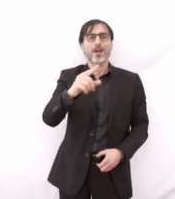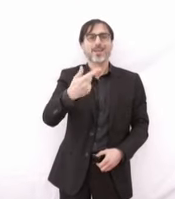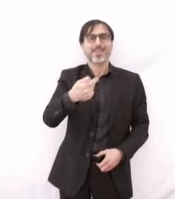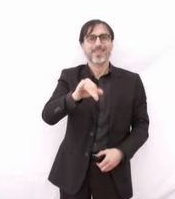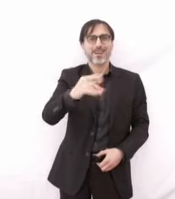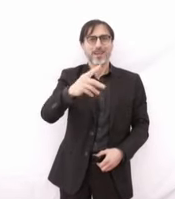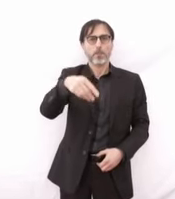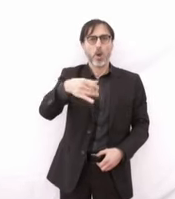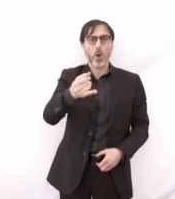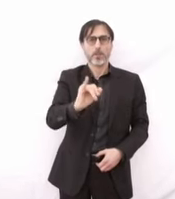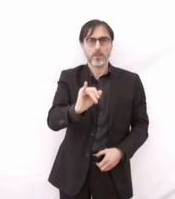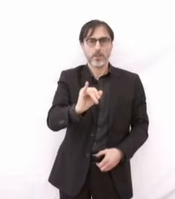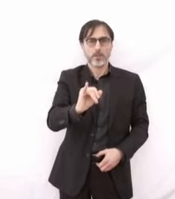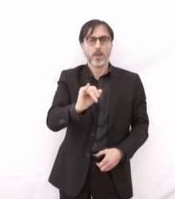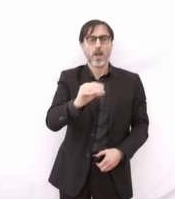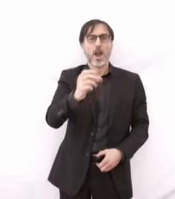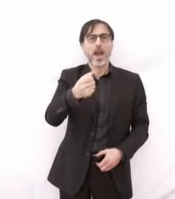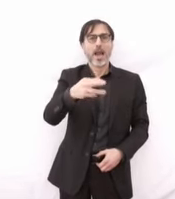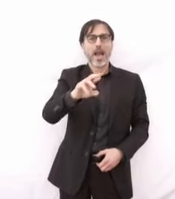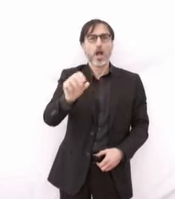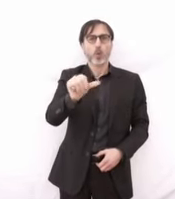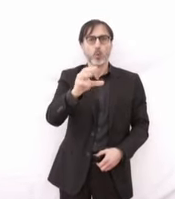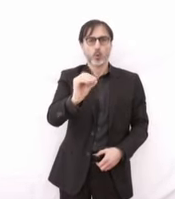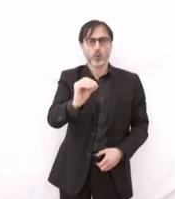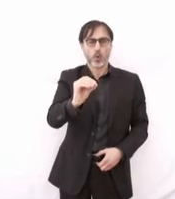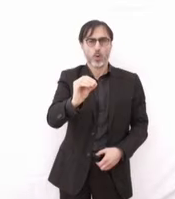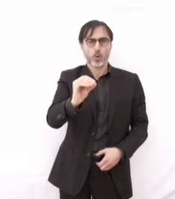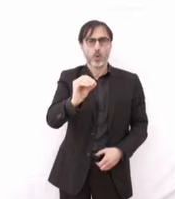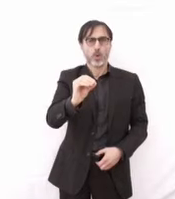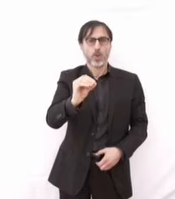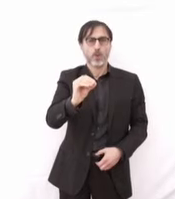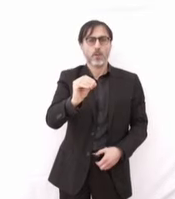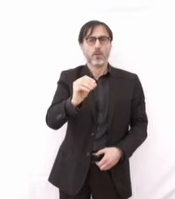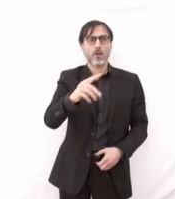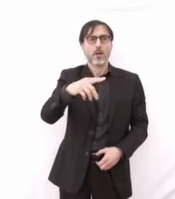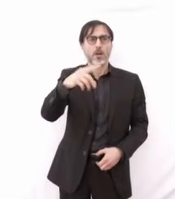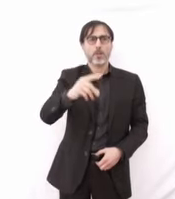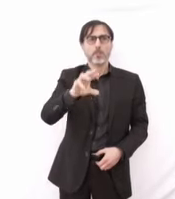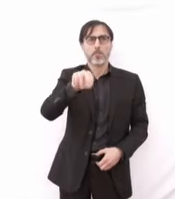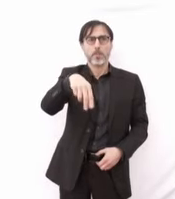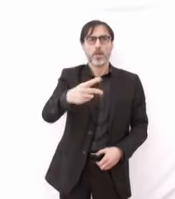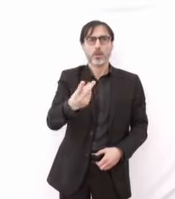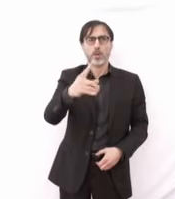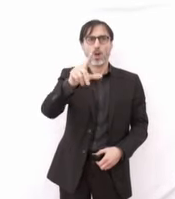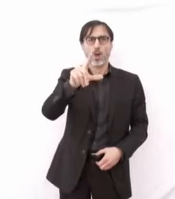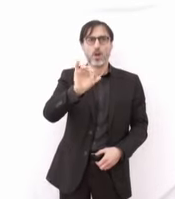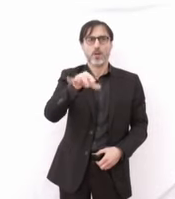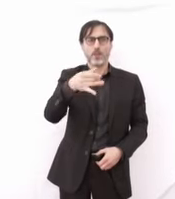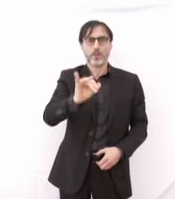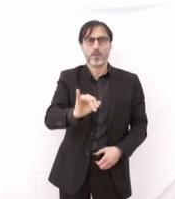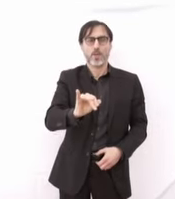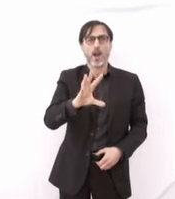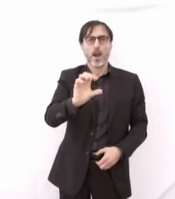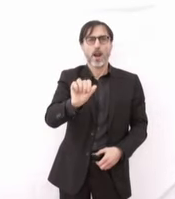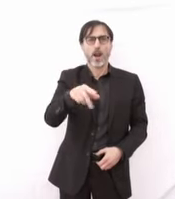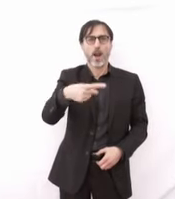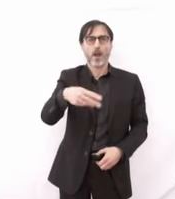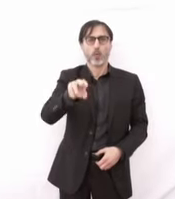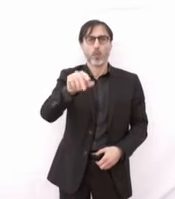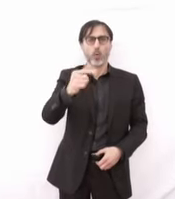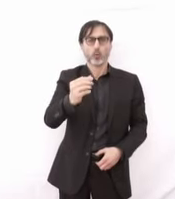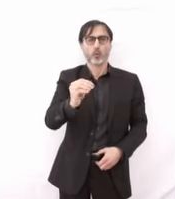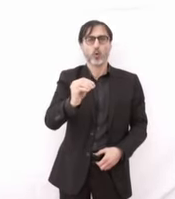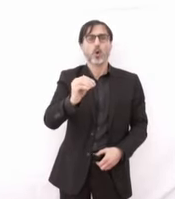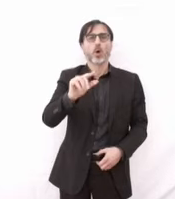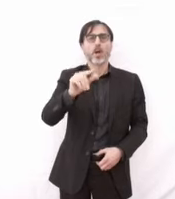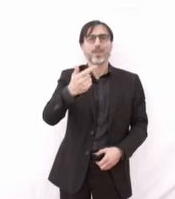Tripodi, Pietro Caruso, Nunzio Pandolfo, Arturo Caputo,